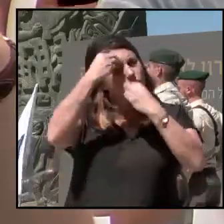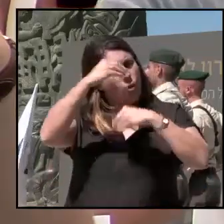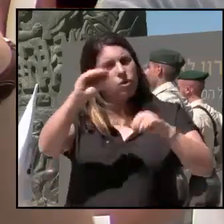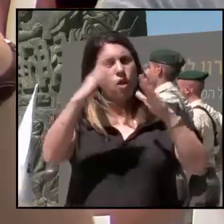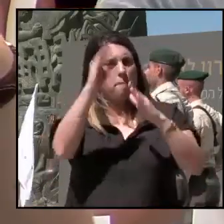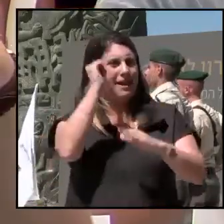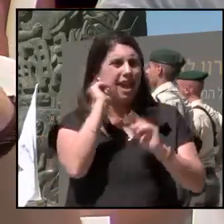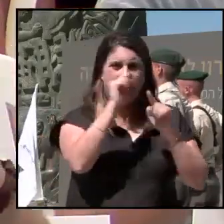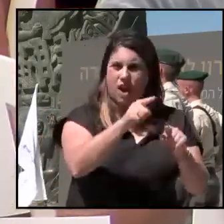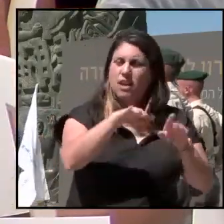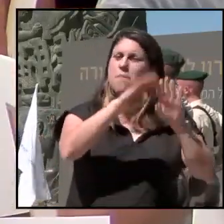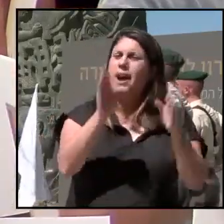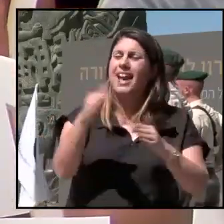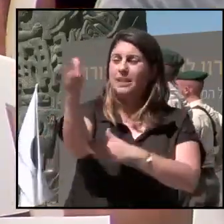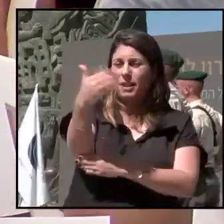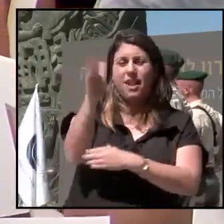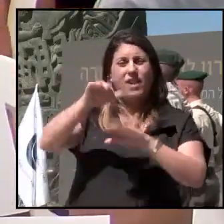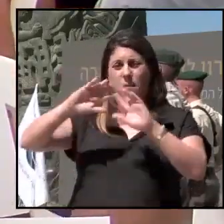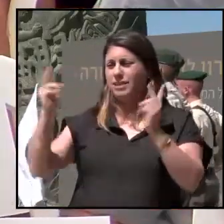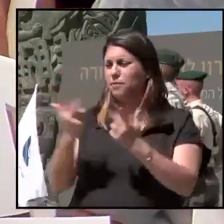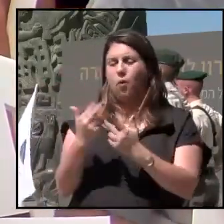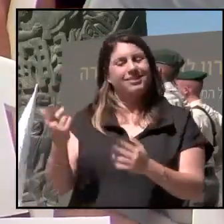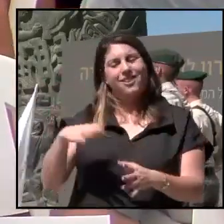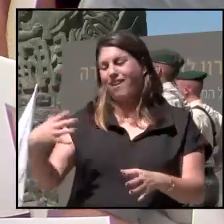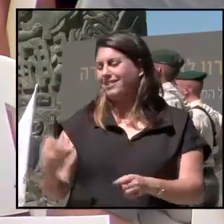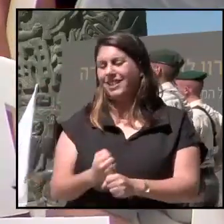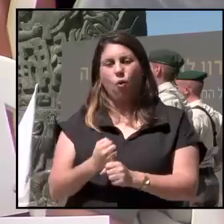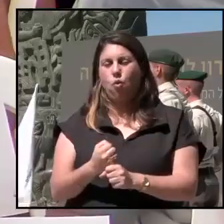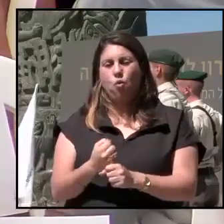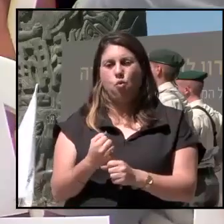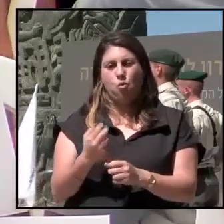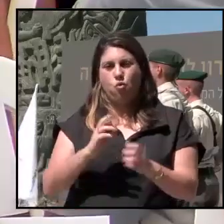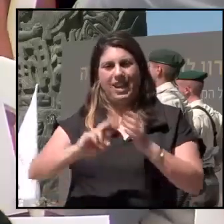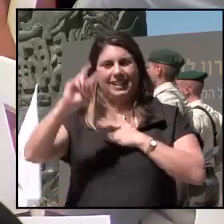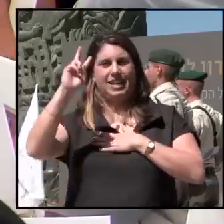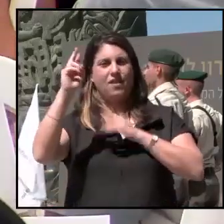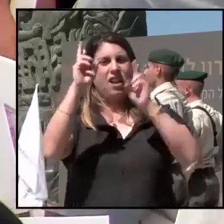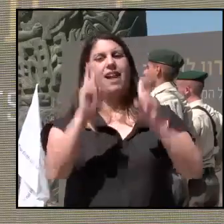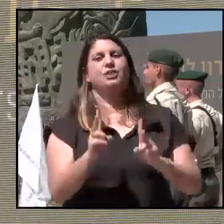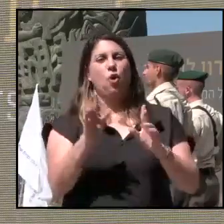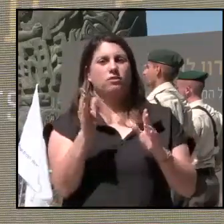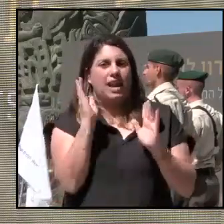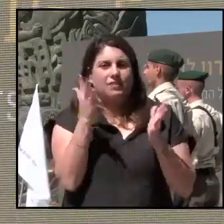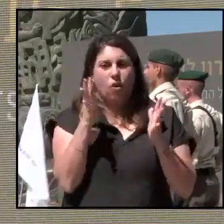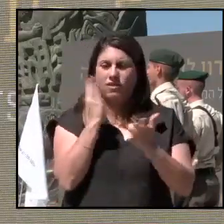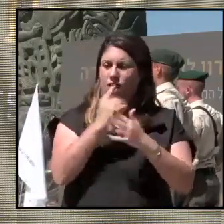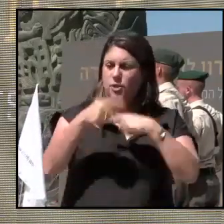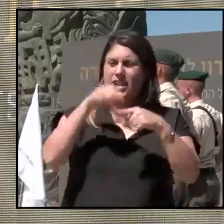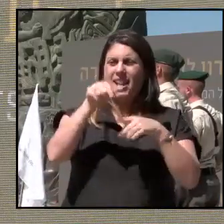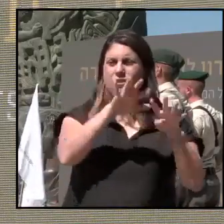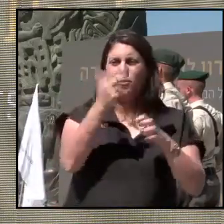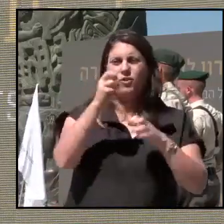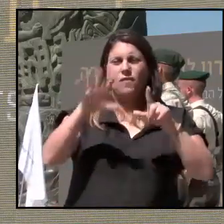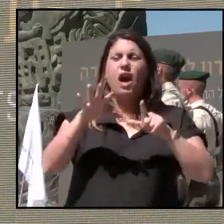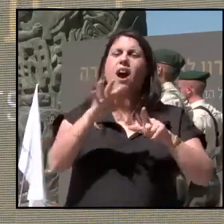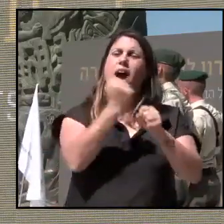הלבן, מחלקת המדינה והציבור הרחב לא הצליחו להביא להתחייבות להפסקת הזוועות. כבר ב-1937 נעצרה כל